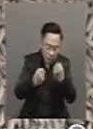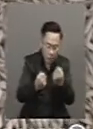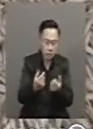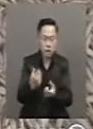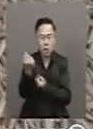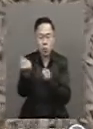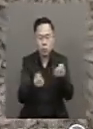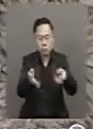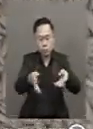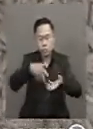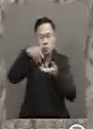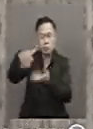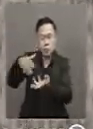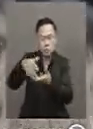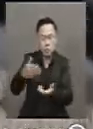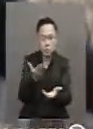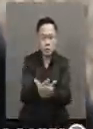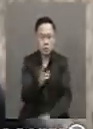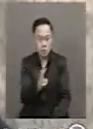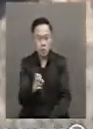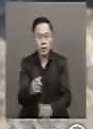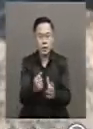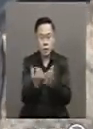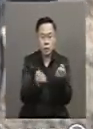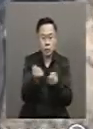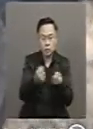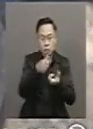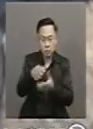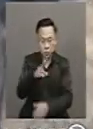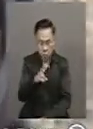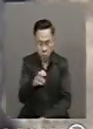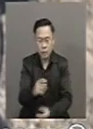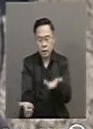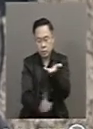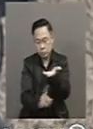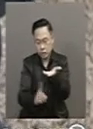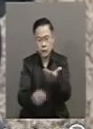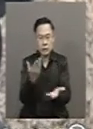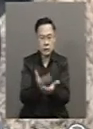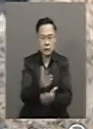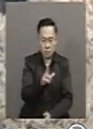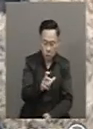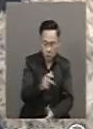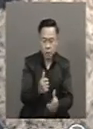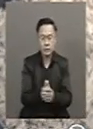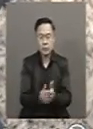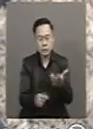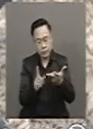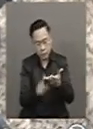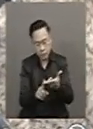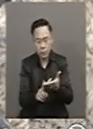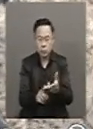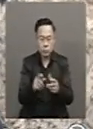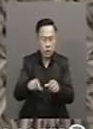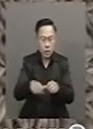ไปโรงสีคิดเป็นตันตันละ200บาทจ่ายค่าตัดช่างให้กับโรงสีอีกตันละ200ถึง300บาทชาวนา